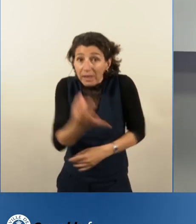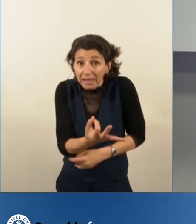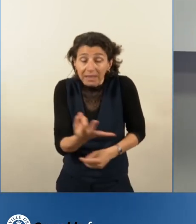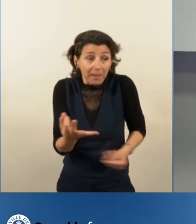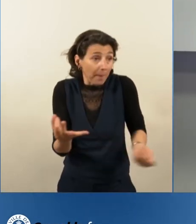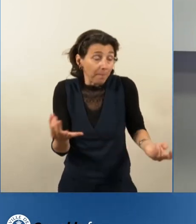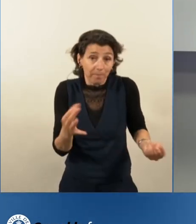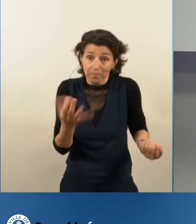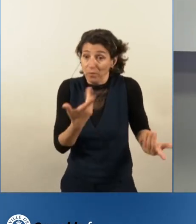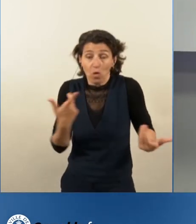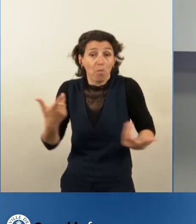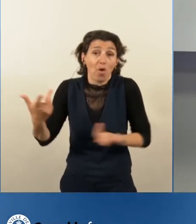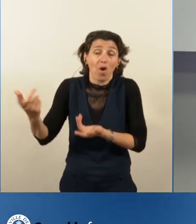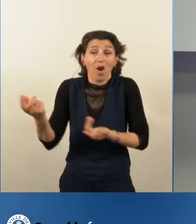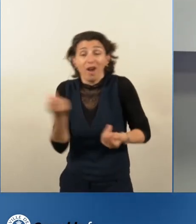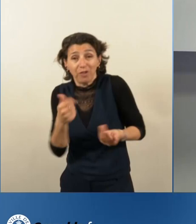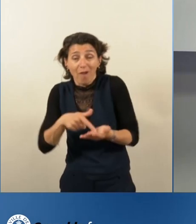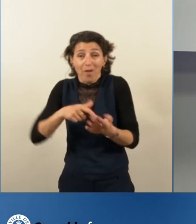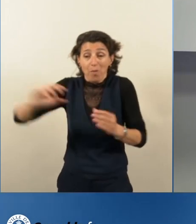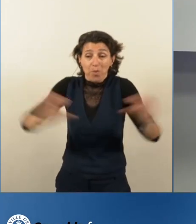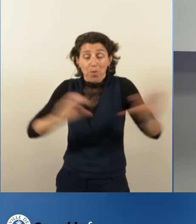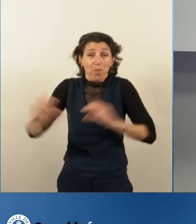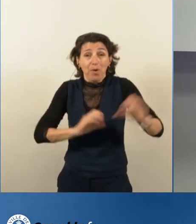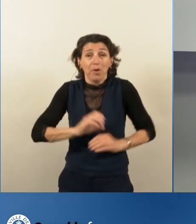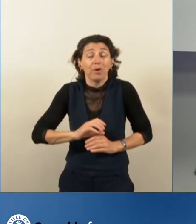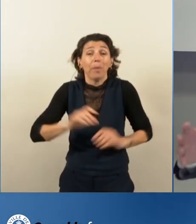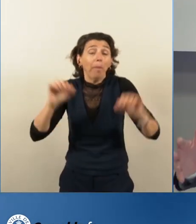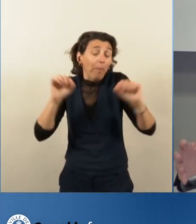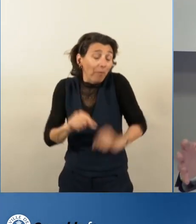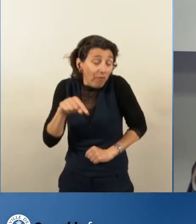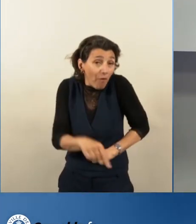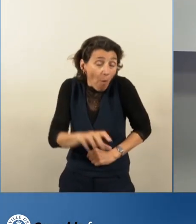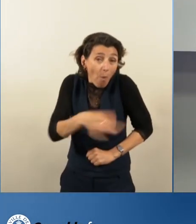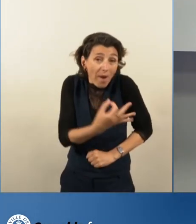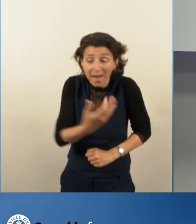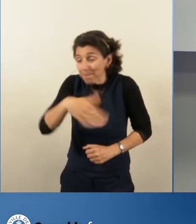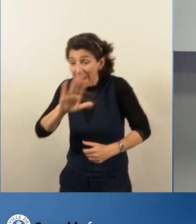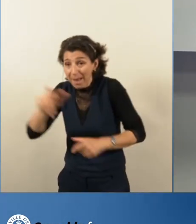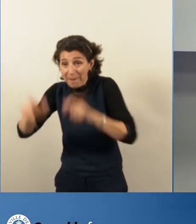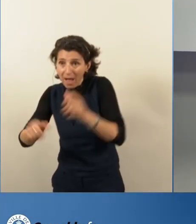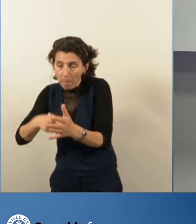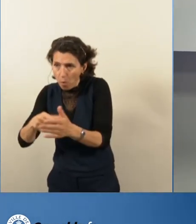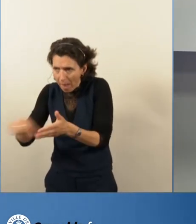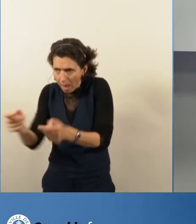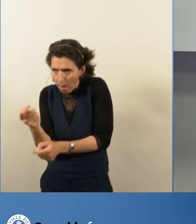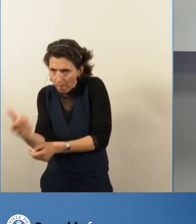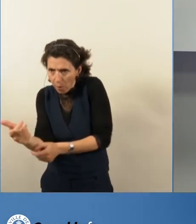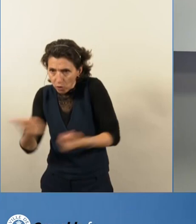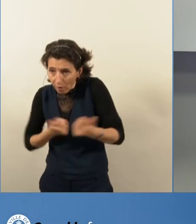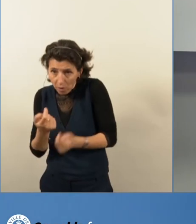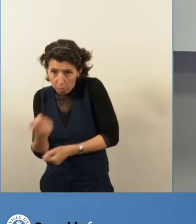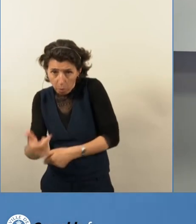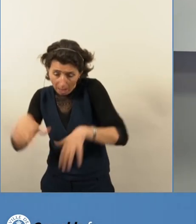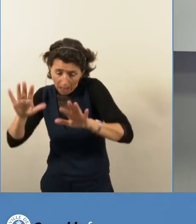fiscale mais évidemment ceux qui aujourd'hui payent peu d'impôts et ont beaucoup de services sont pas très chaud on peut les comprendre